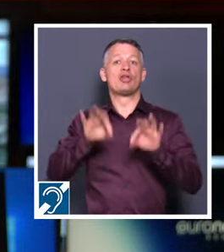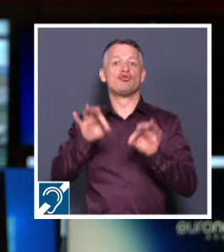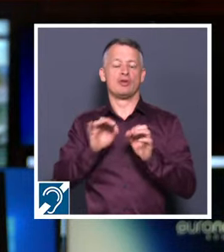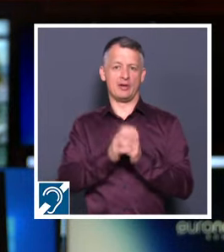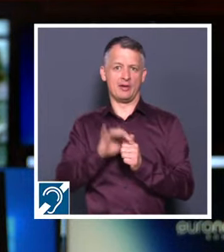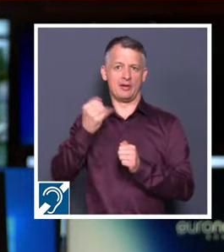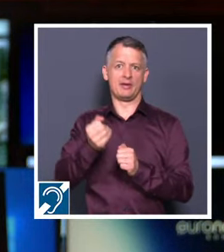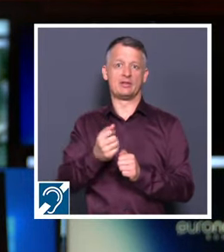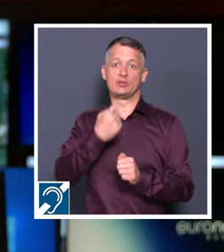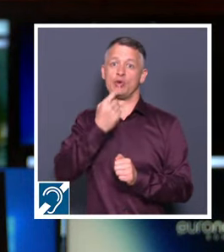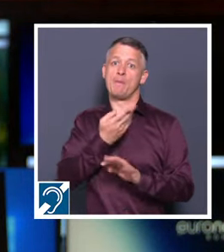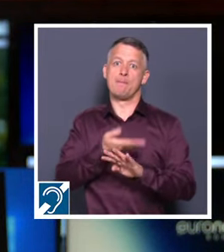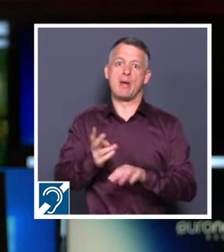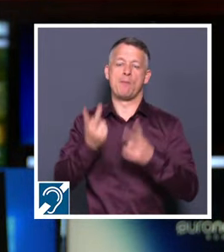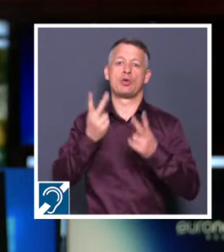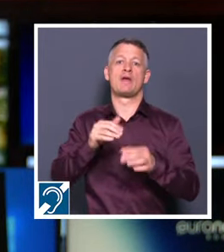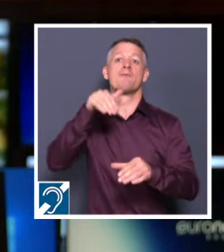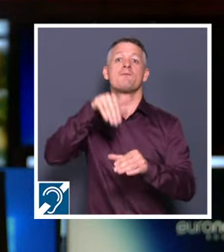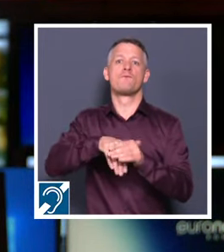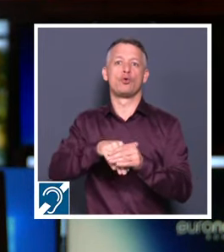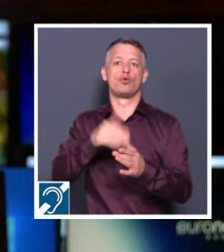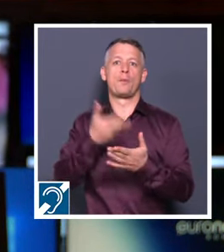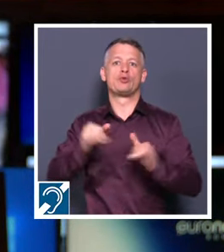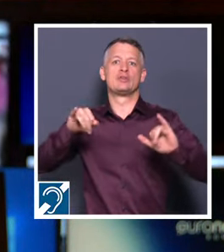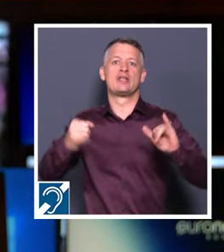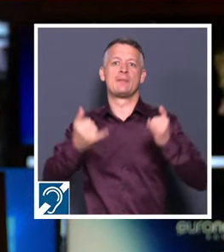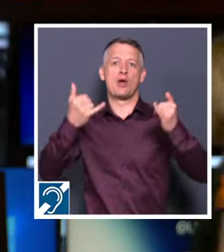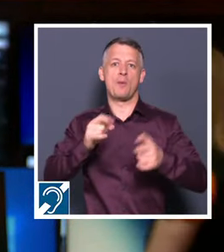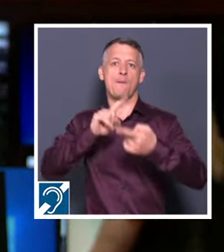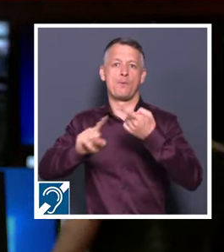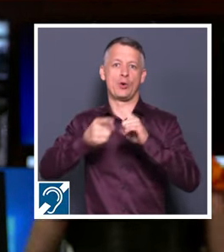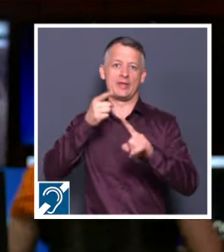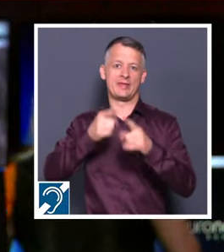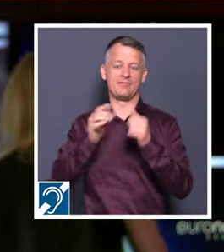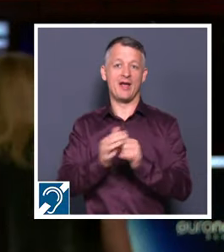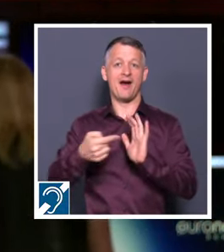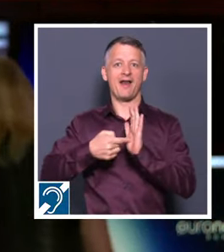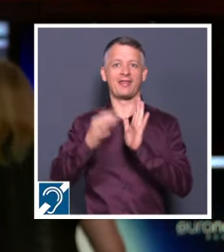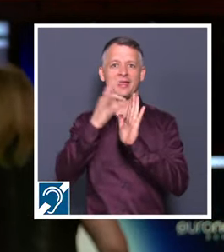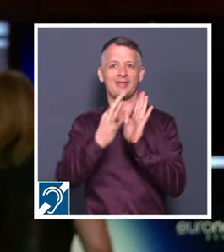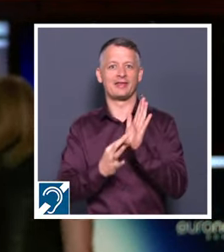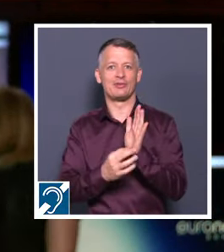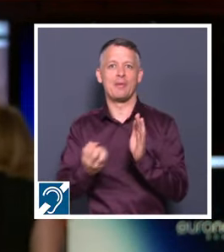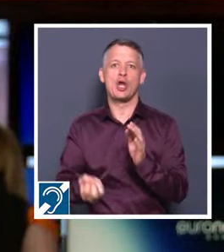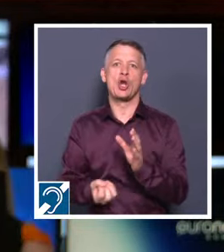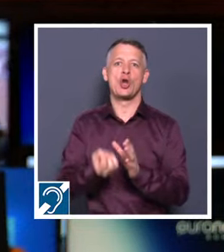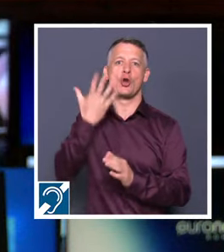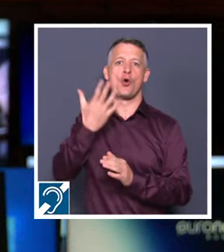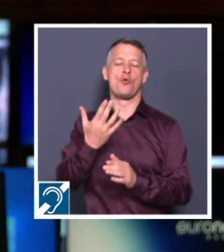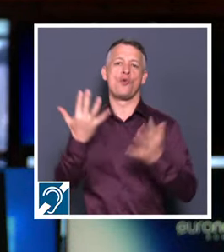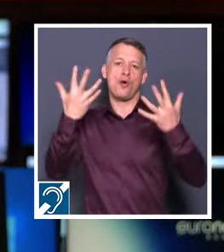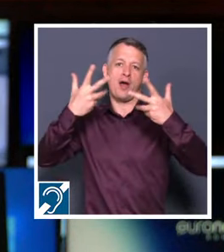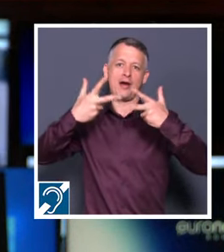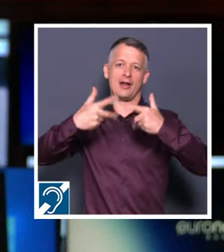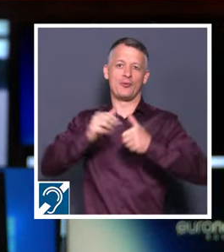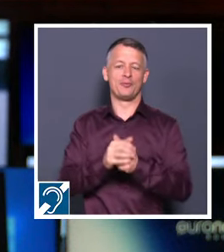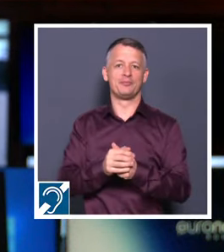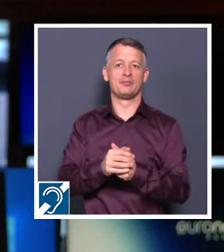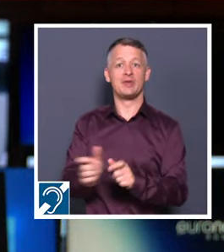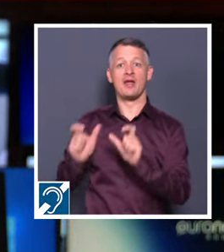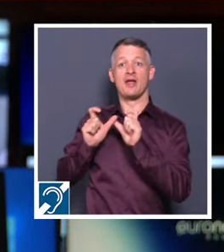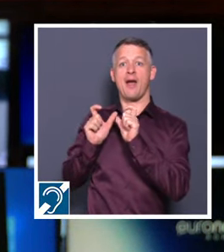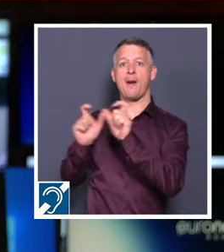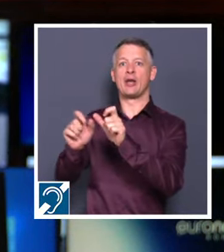votul este mai important în situația geopolitică actuală. Cel puțin asta arată datele celui mai nou Eurobarometru. Apărarea